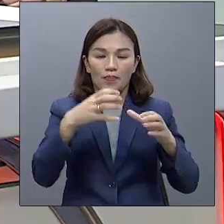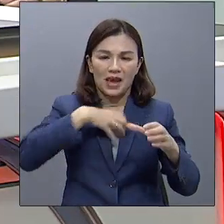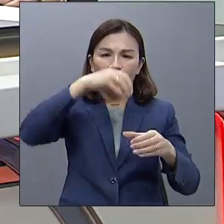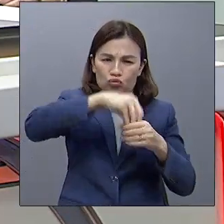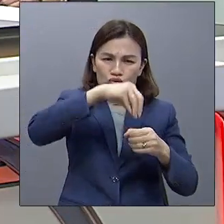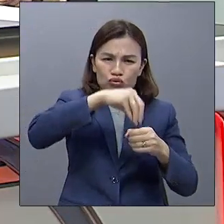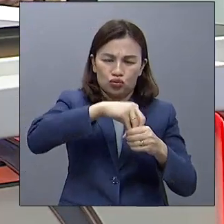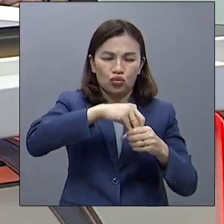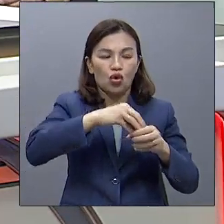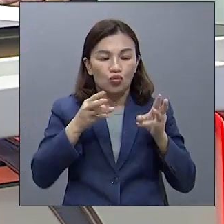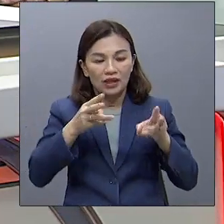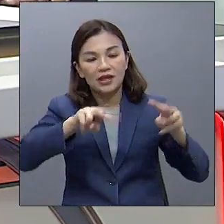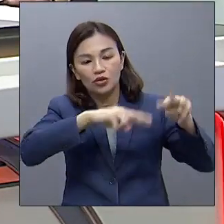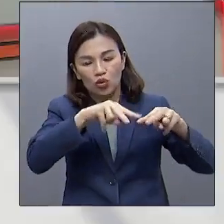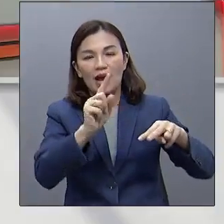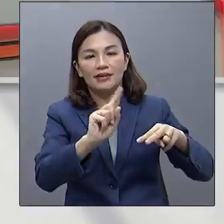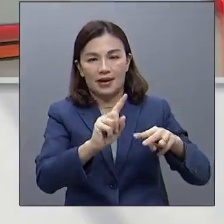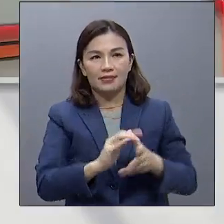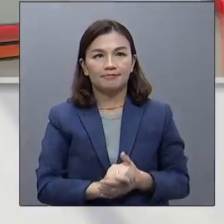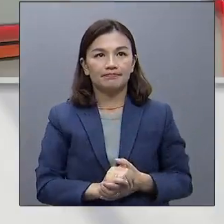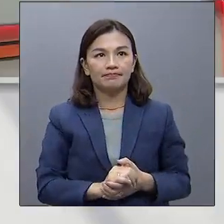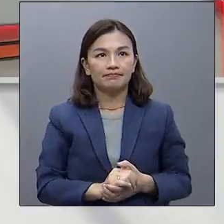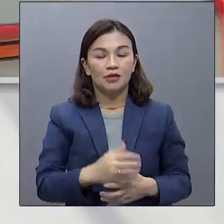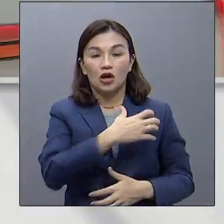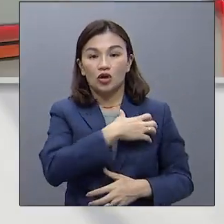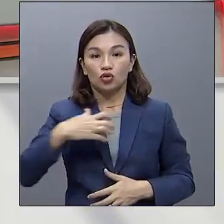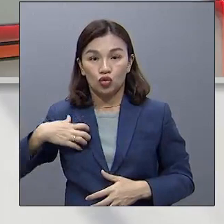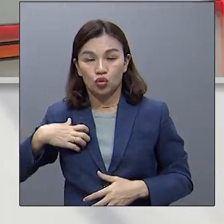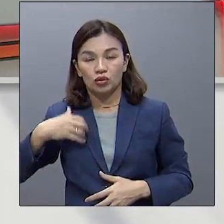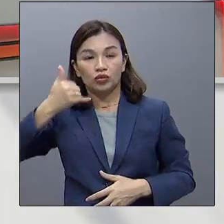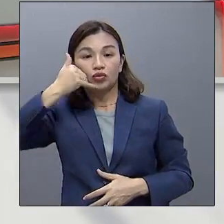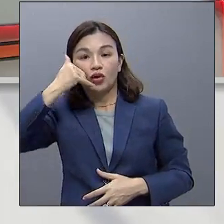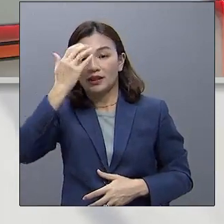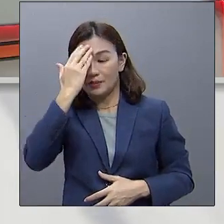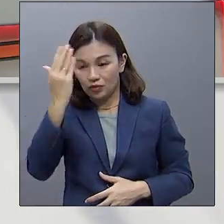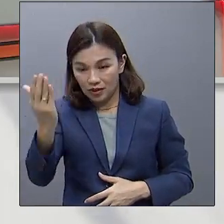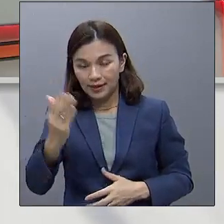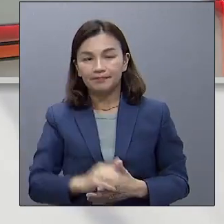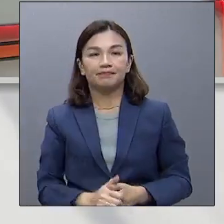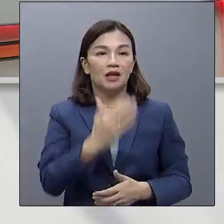นะคะสวัสดีค่ะท่านคะสวัสดีค่ะครับสวัสดีครับคุณจิรชา